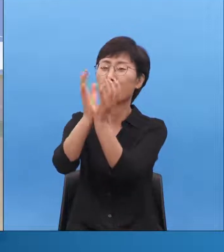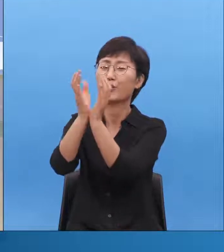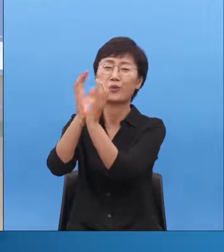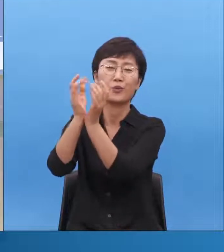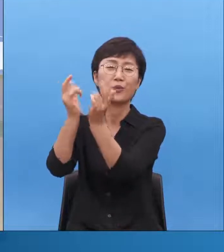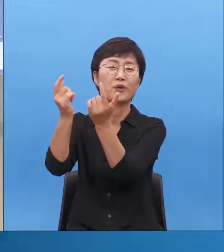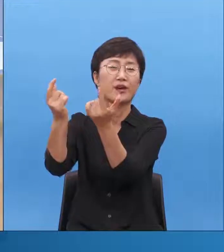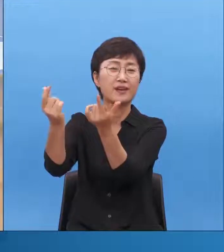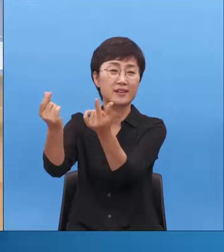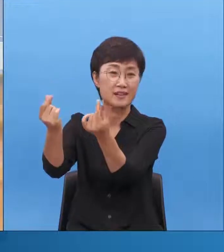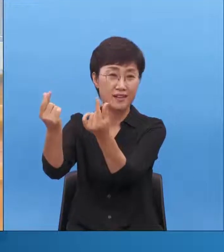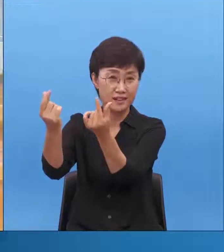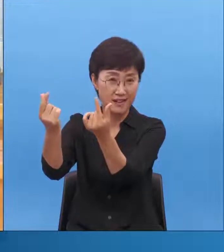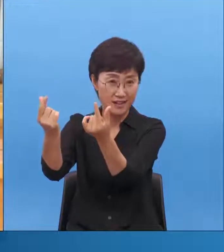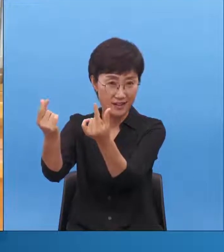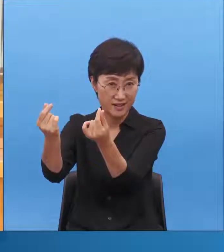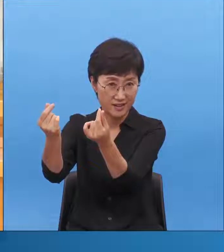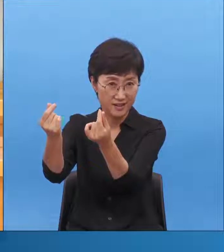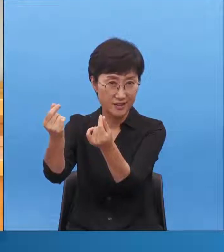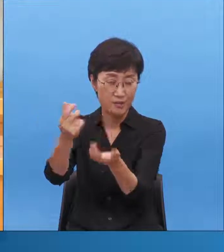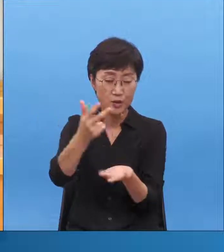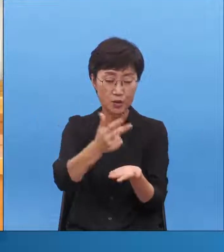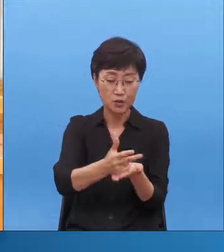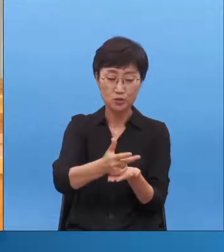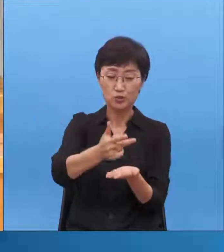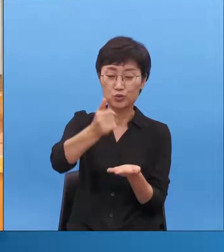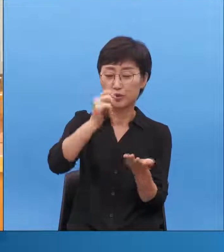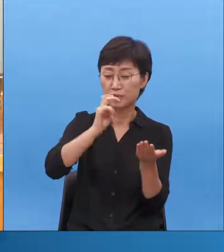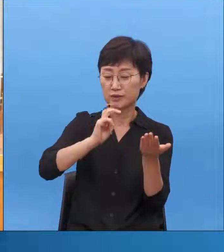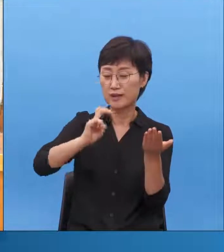백합화 주